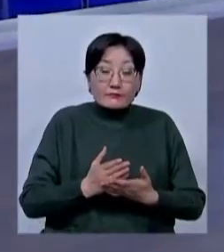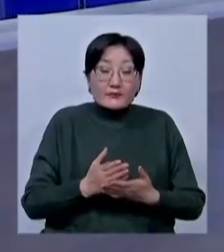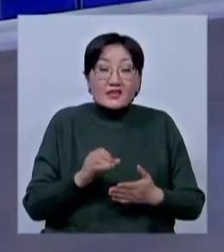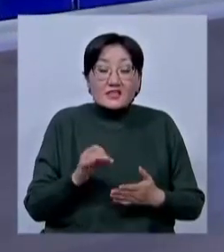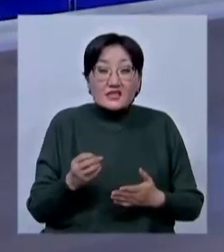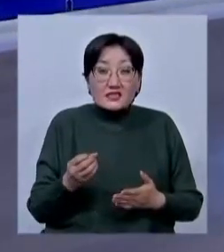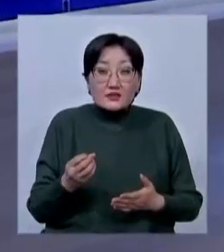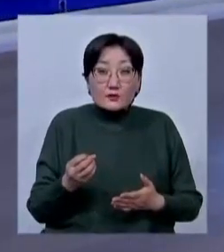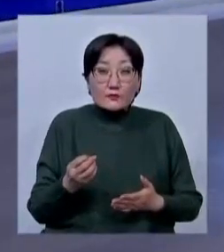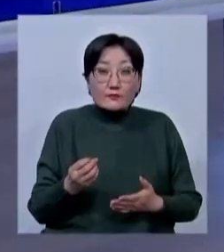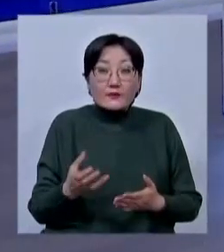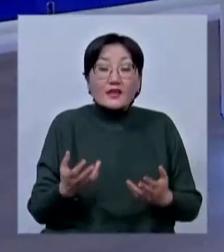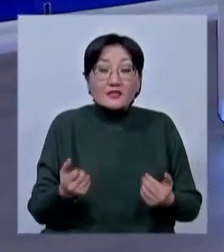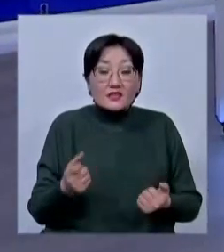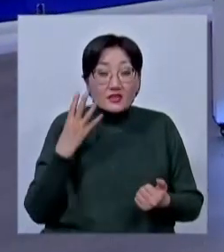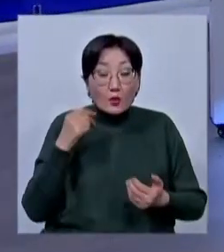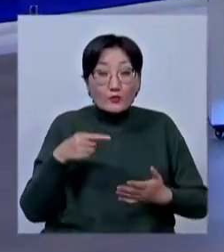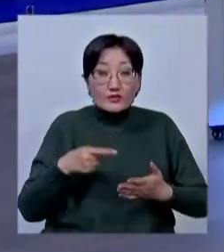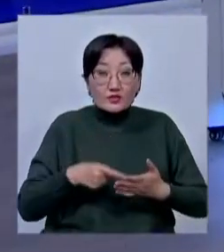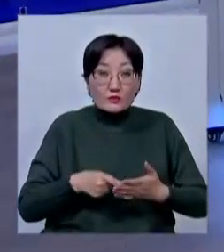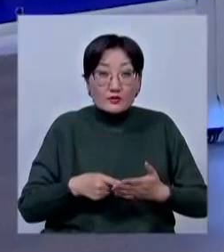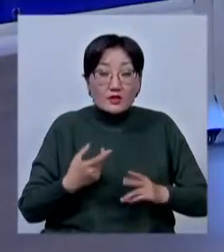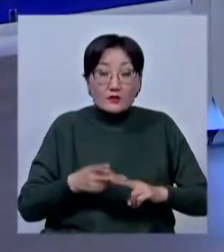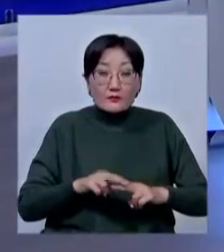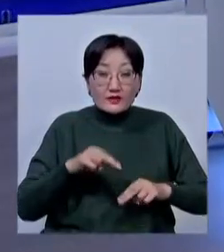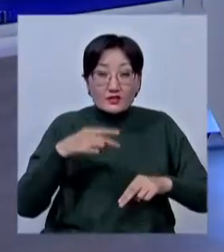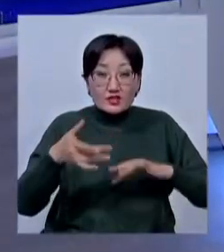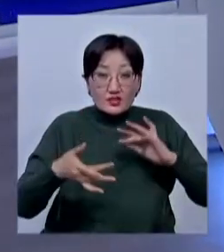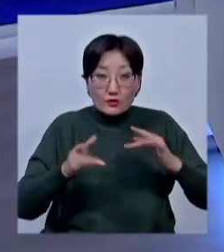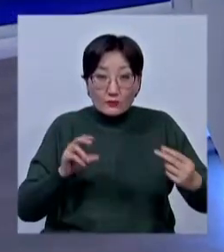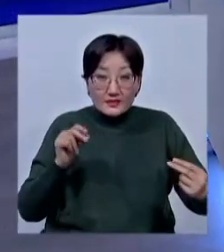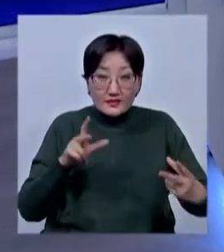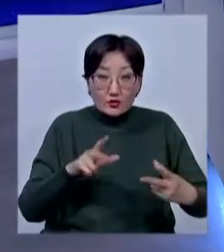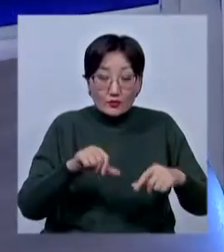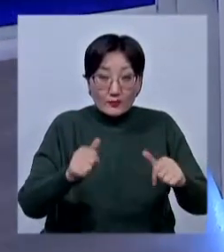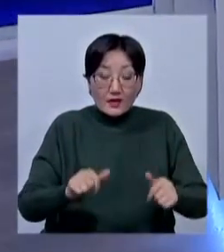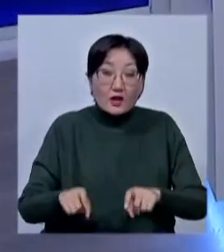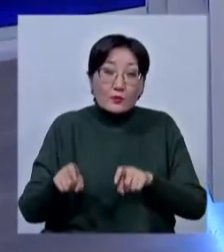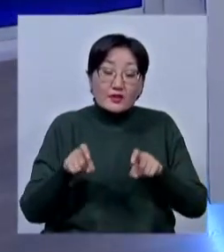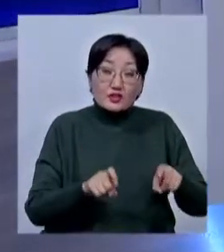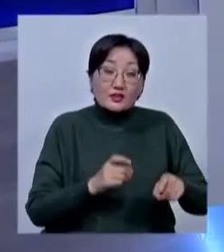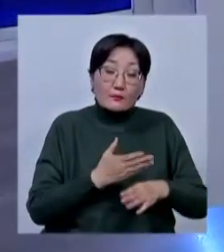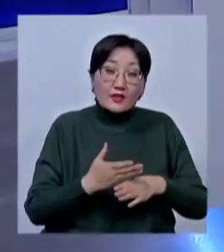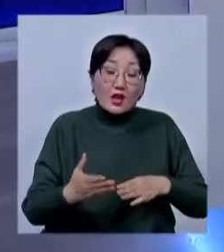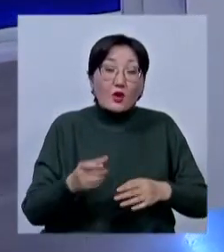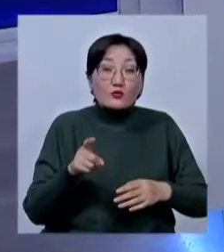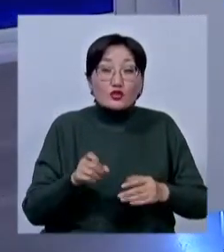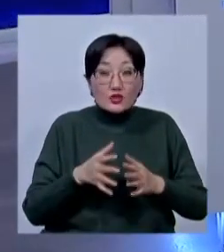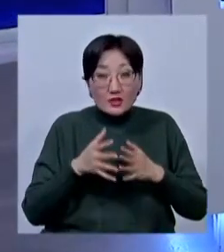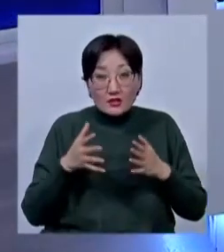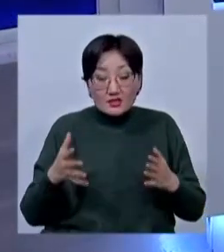Сосын, әрине, Алматы қаласында осы қашықтықтан оқыту форматына көшкеннен кейін, біздің 100-ден